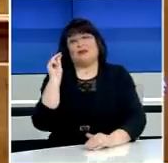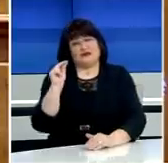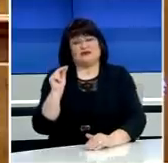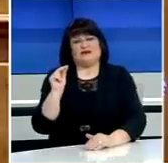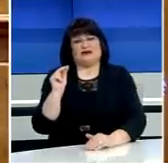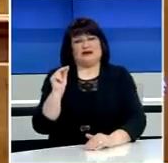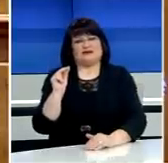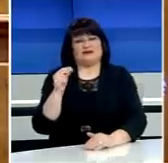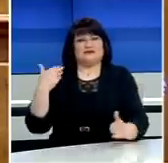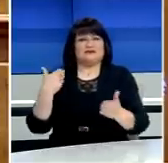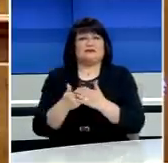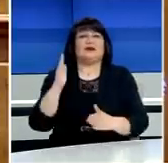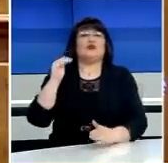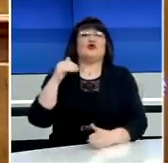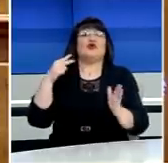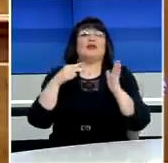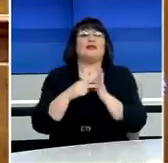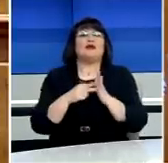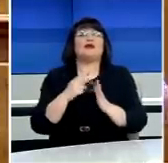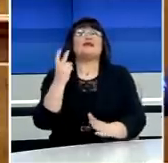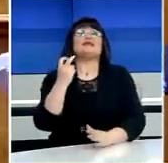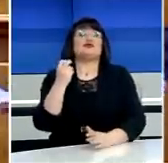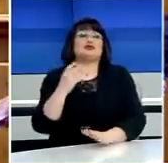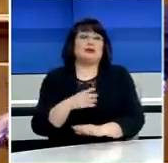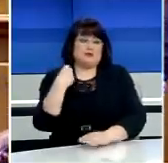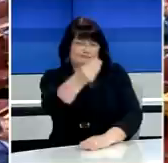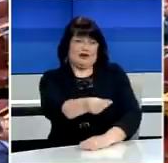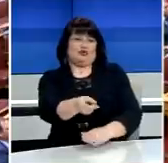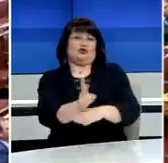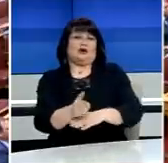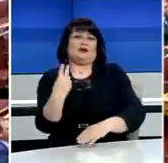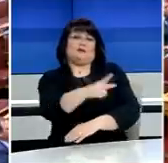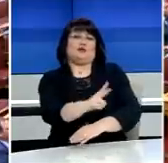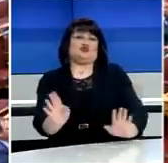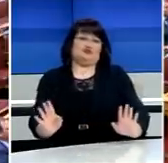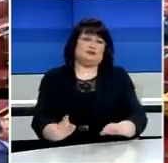κατοικίας στο τέλος Ιουλίου του 2020. Πάρτε το, τώρα είναι δικό σας.